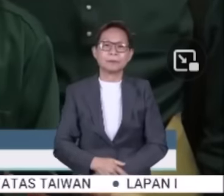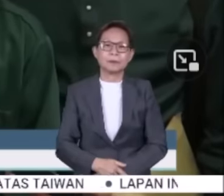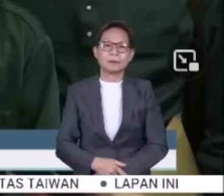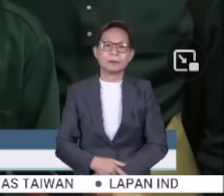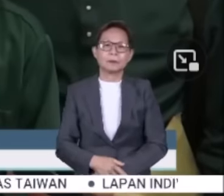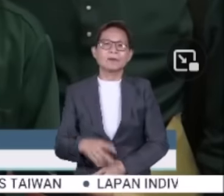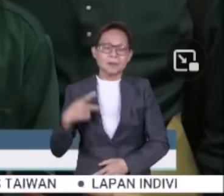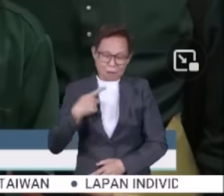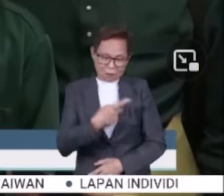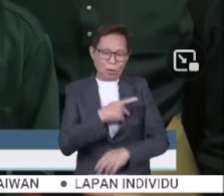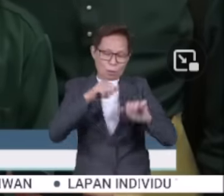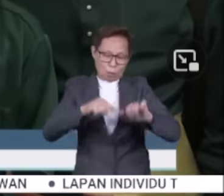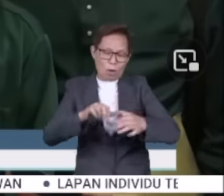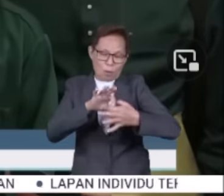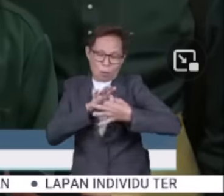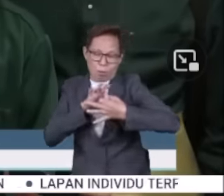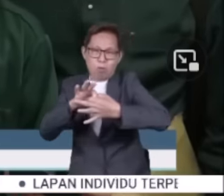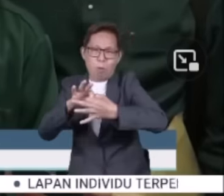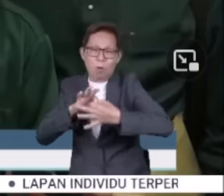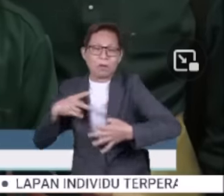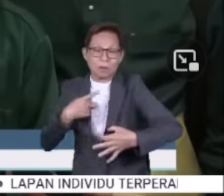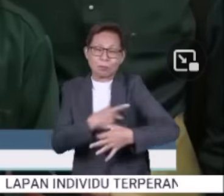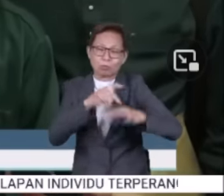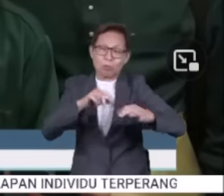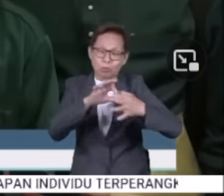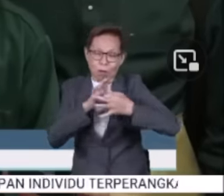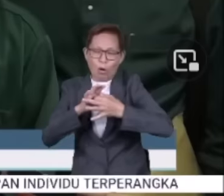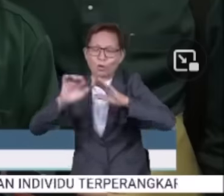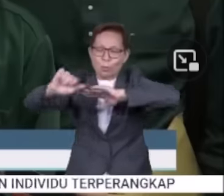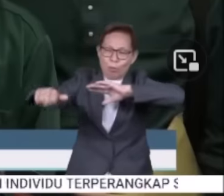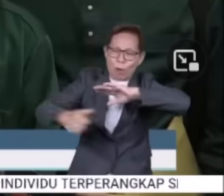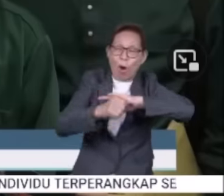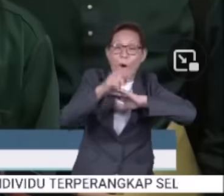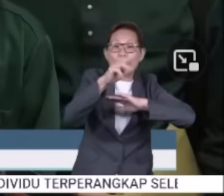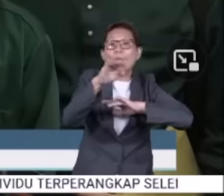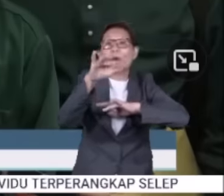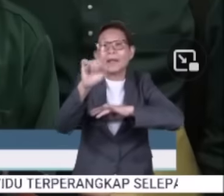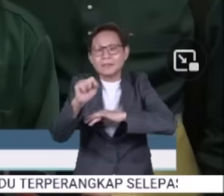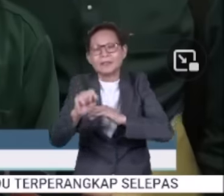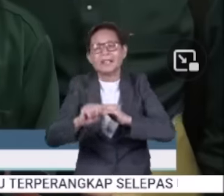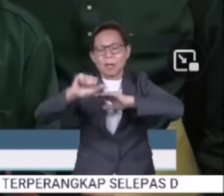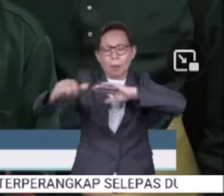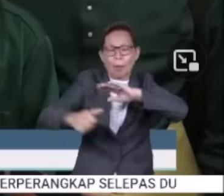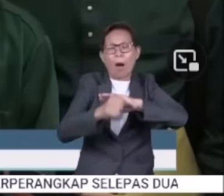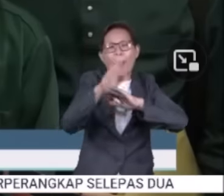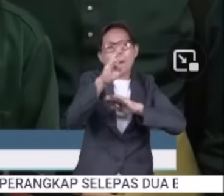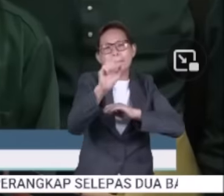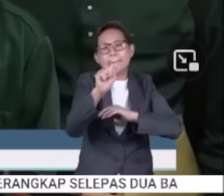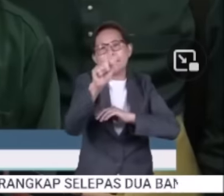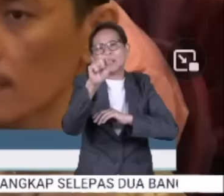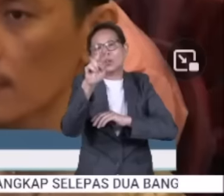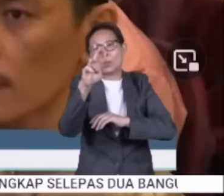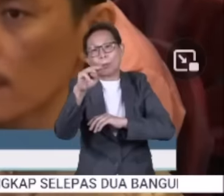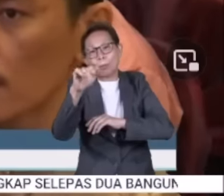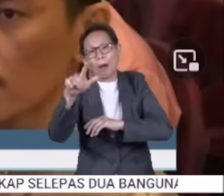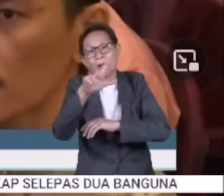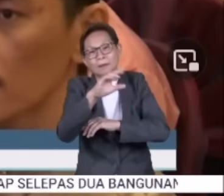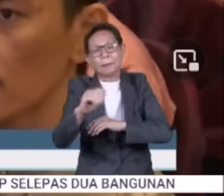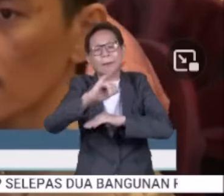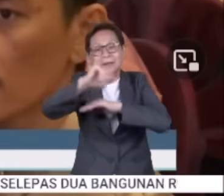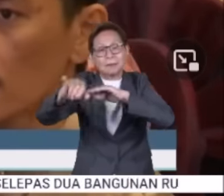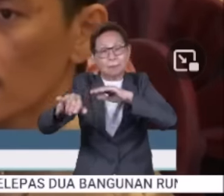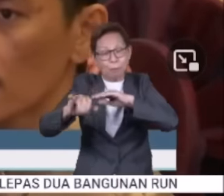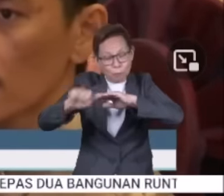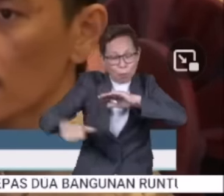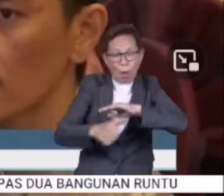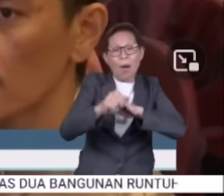kita bekerjasama di bawah MUIS, di bawah Baitul Mal, di bawah Zain, dan sudah tentu kita akan